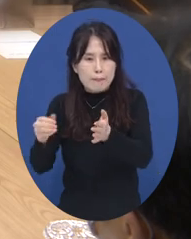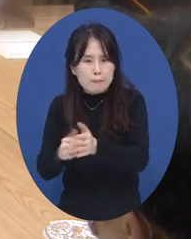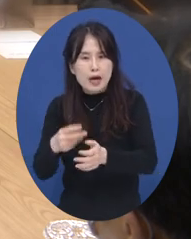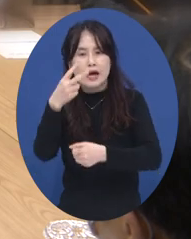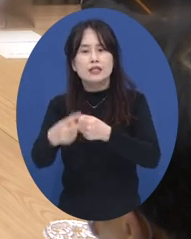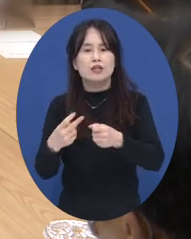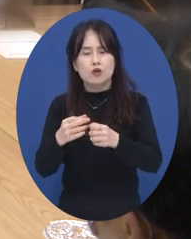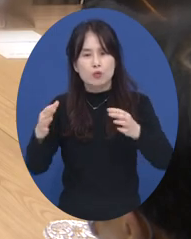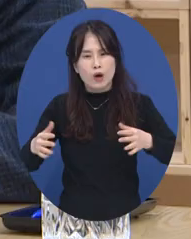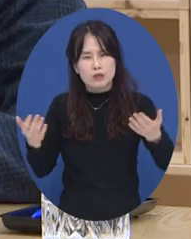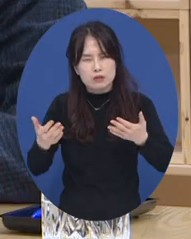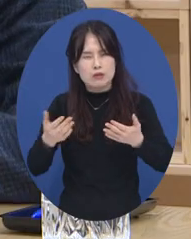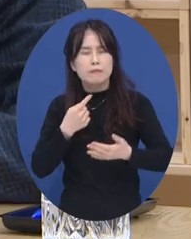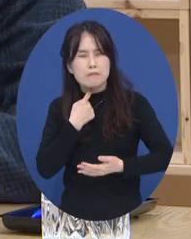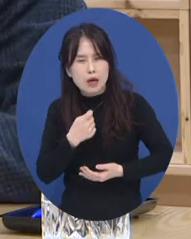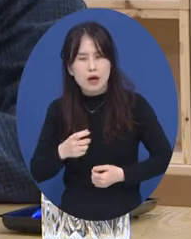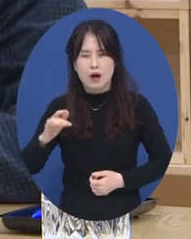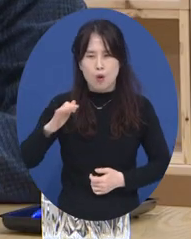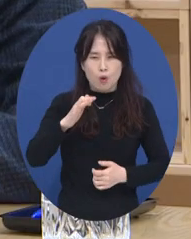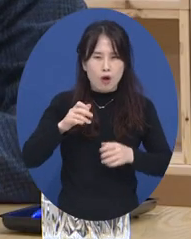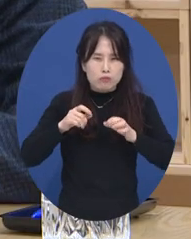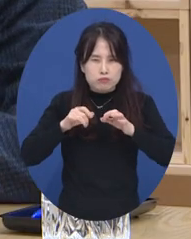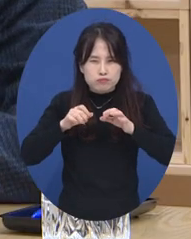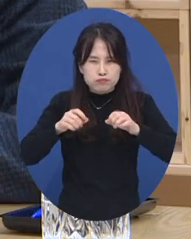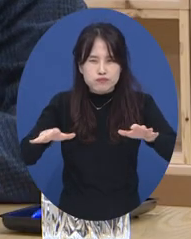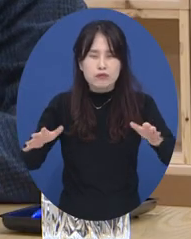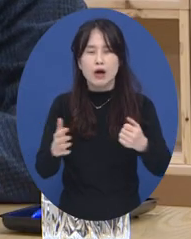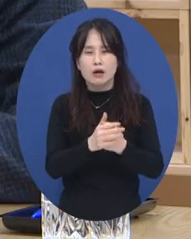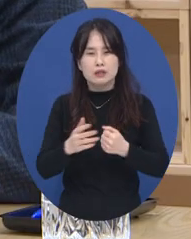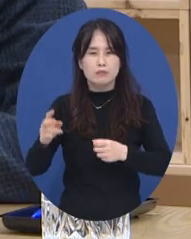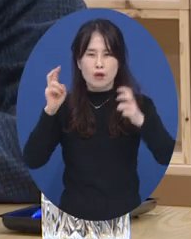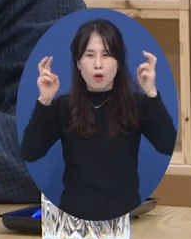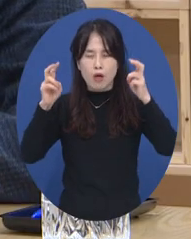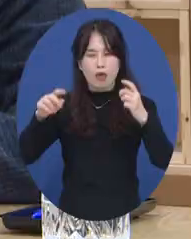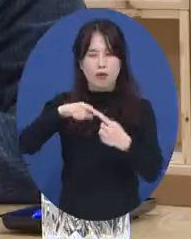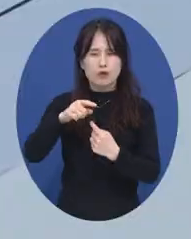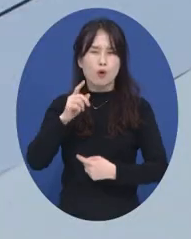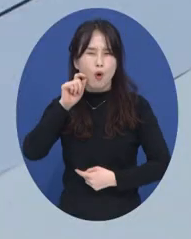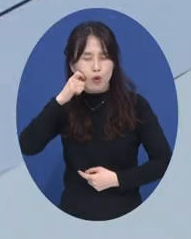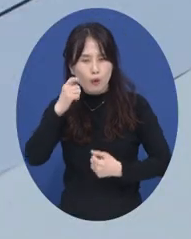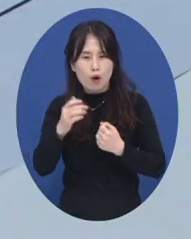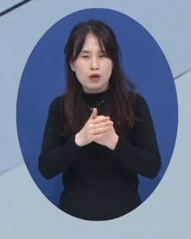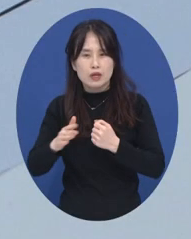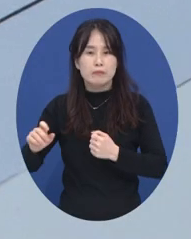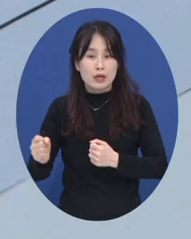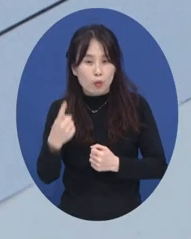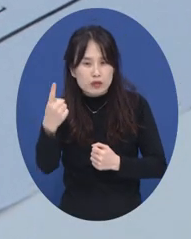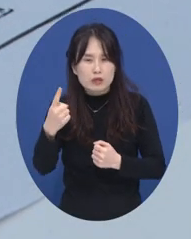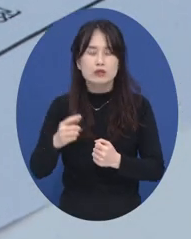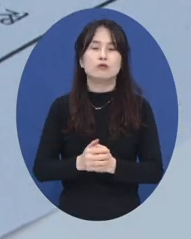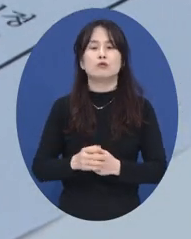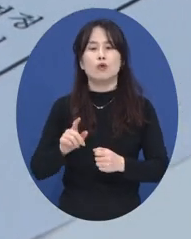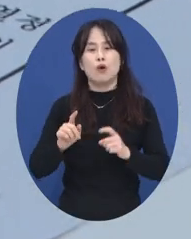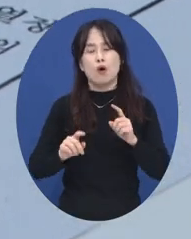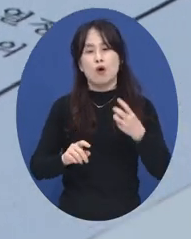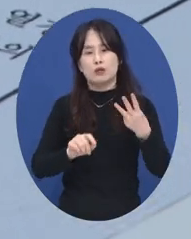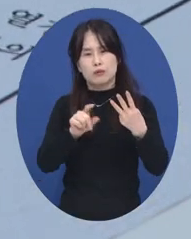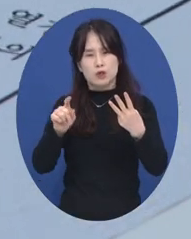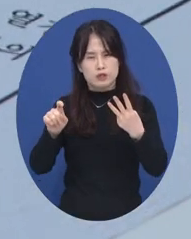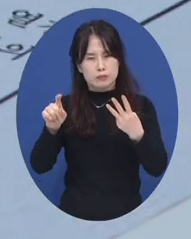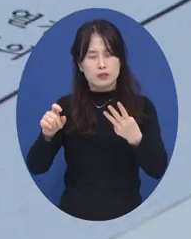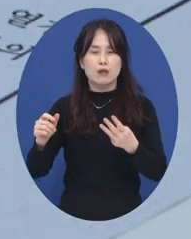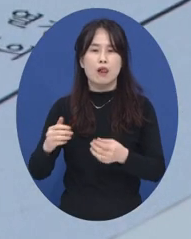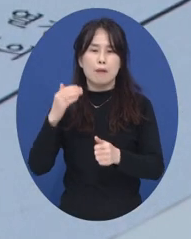2년간 근무해 왔으나 최근 쿠론 알고 확산 이후 사측의 경영 악화 등 의 사유로 지난 11일 기간 만료